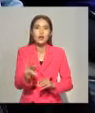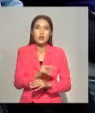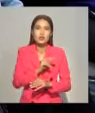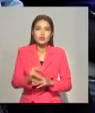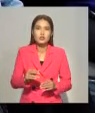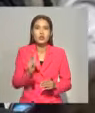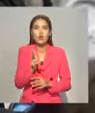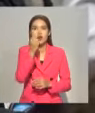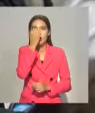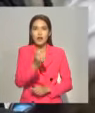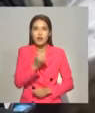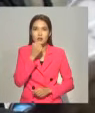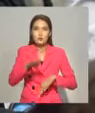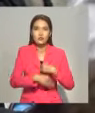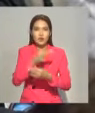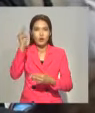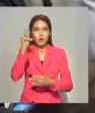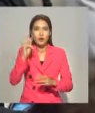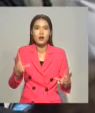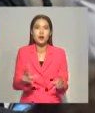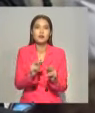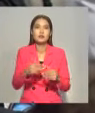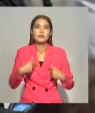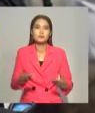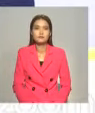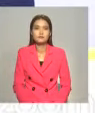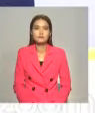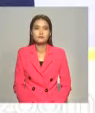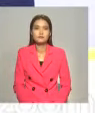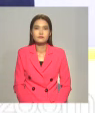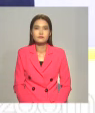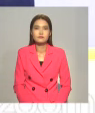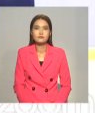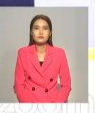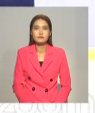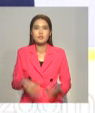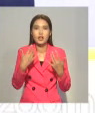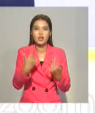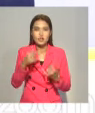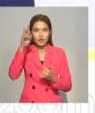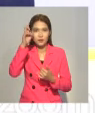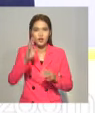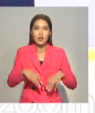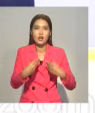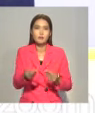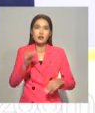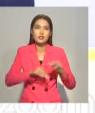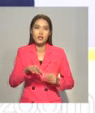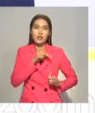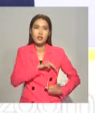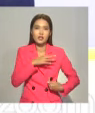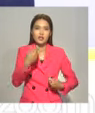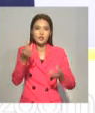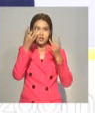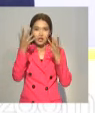ұстаздарға алғыс білдіріп, жаңа оқу жылына сәттілік тіледі. Сіздерді білім беру саласы қызметкерлерінің республикалық